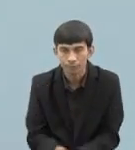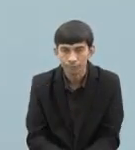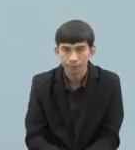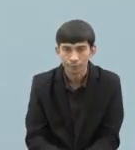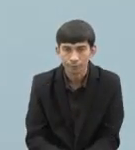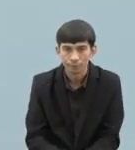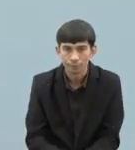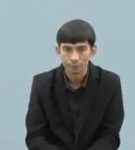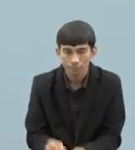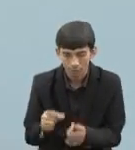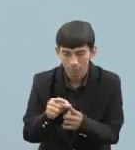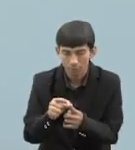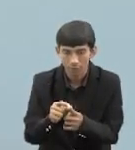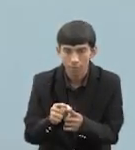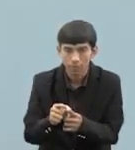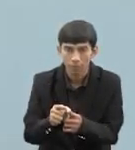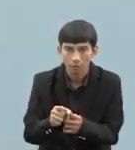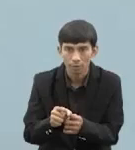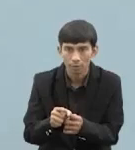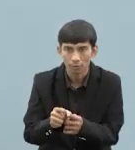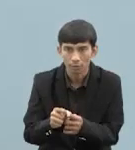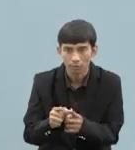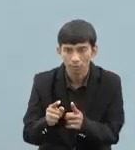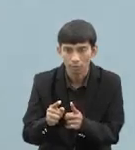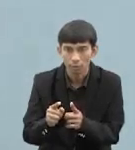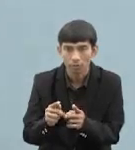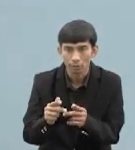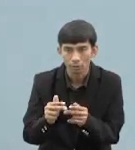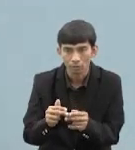á. Bắn to tiết con. Bịa. Tư tì.